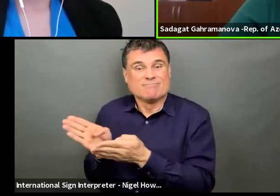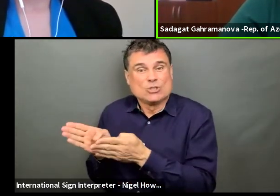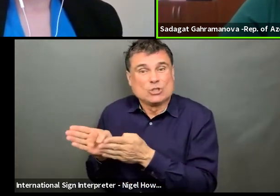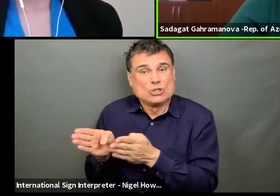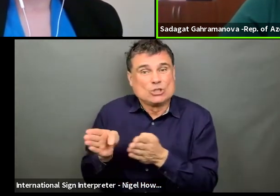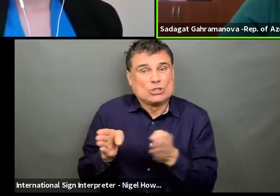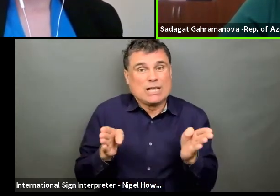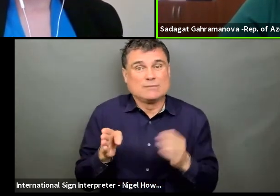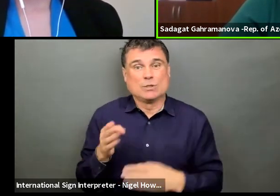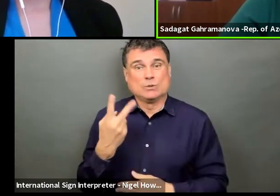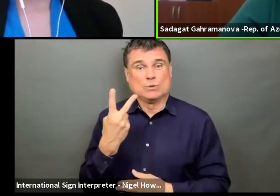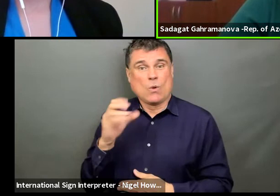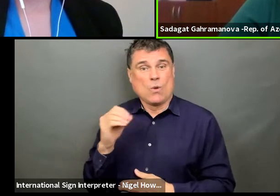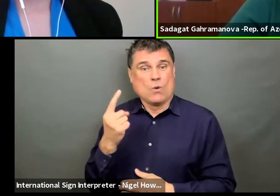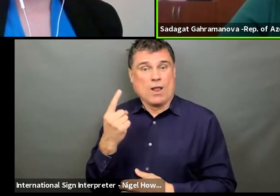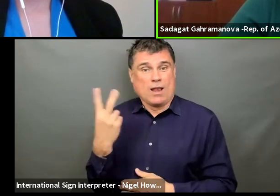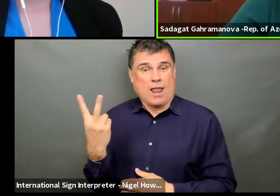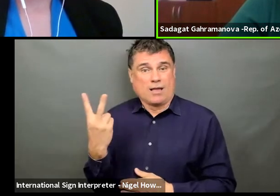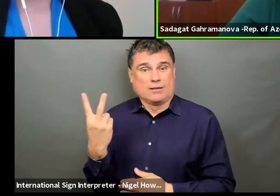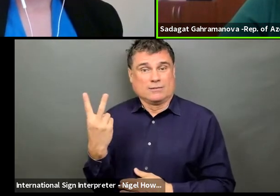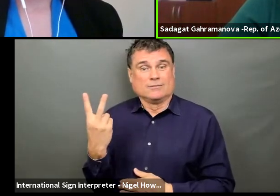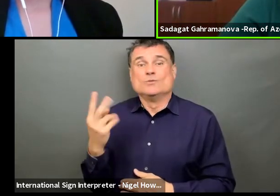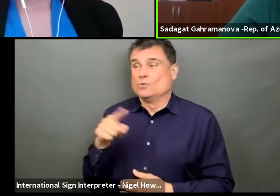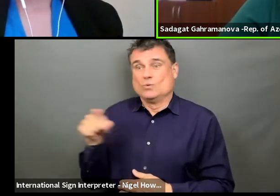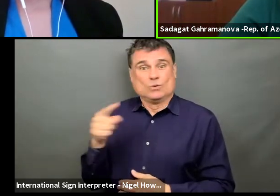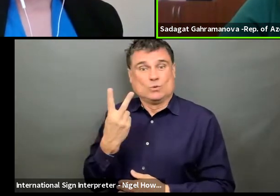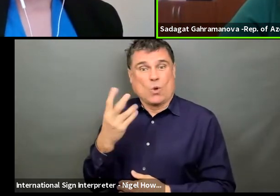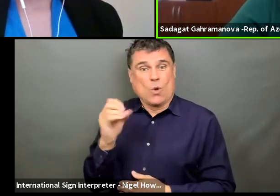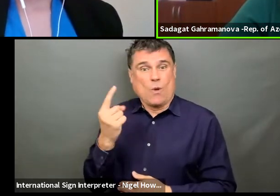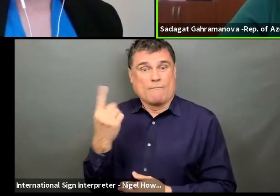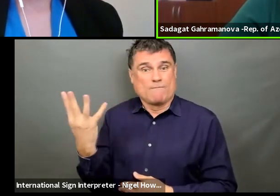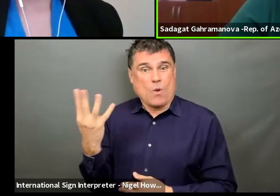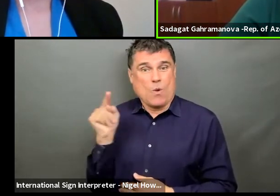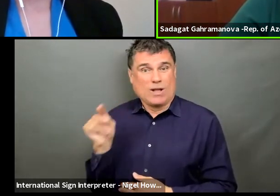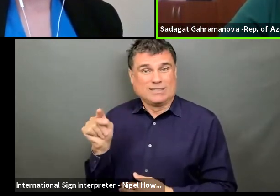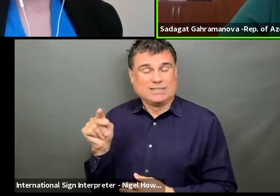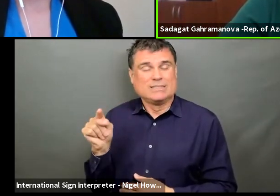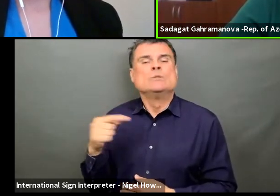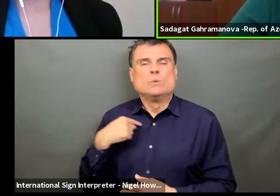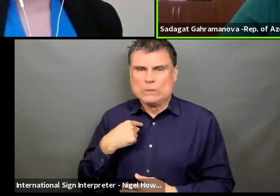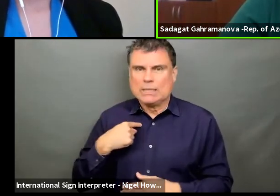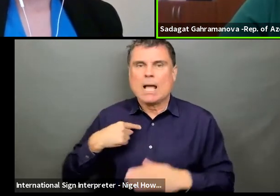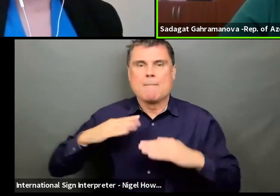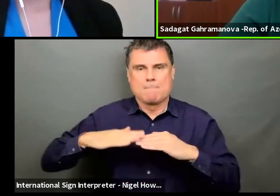в 2019 году этот показатель снизился до 114.